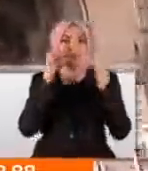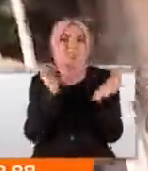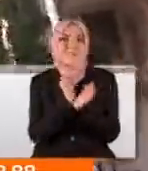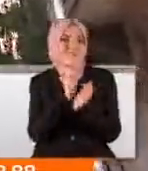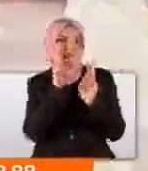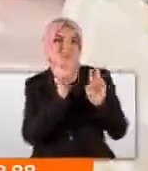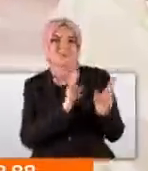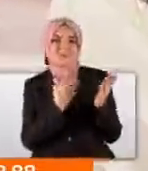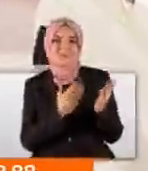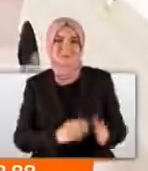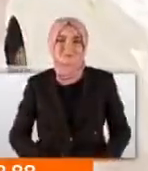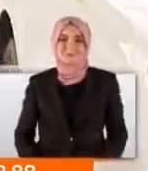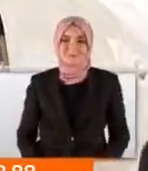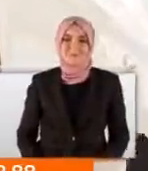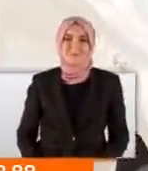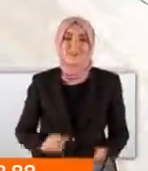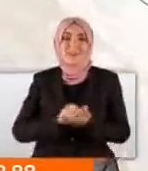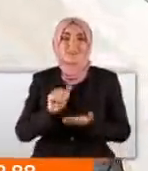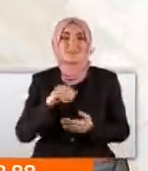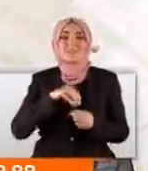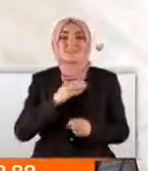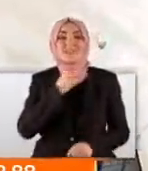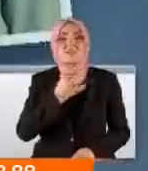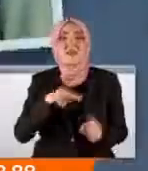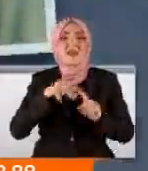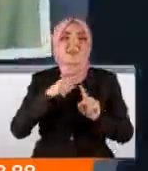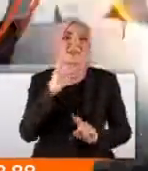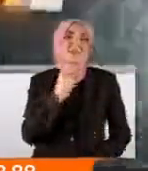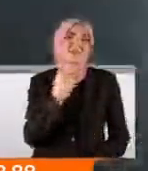Vik. Her şey için teşekkürler. İyi ki varsın ATV.